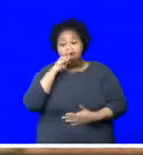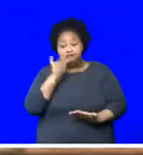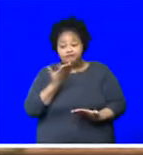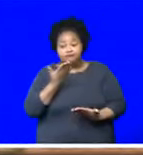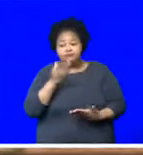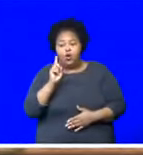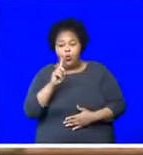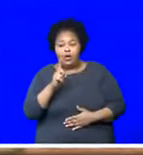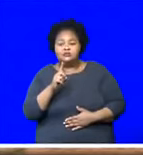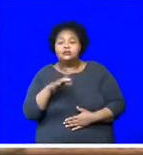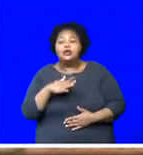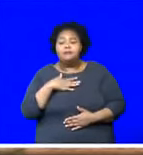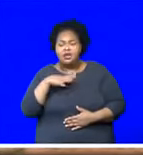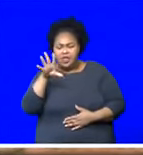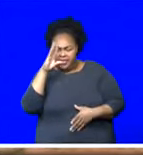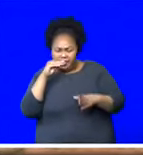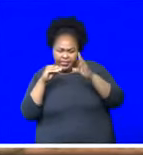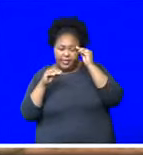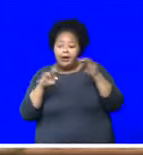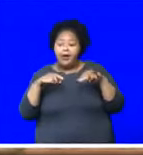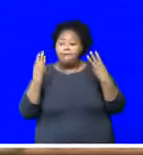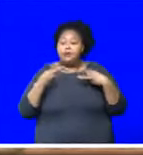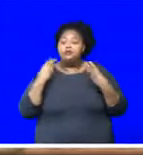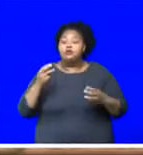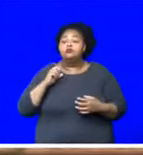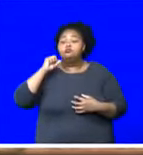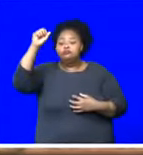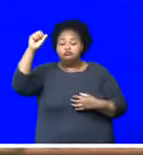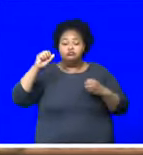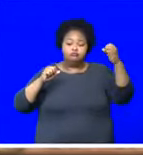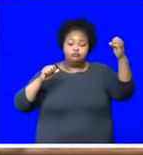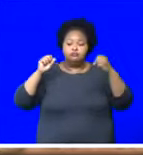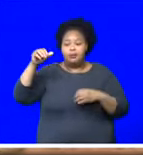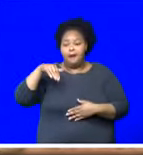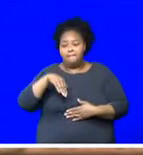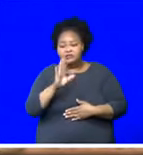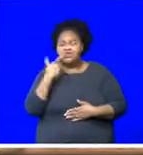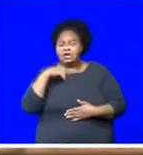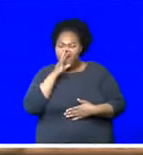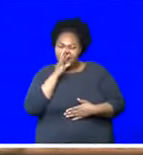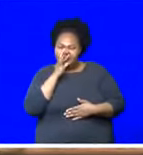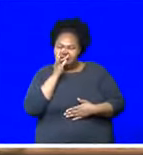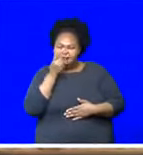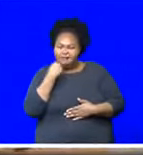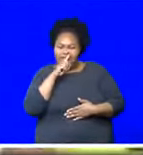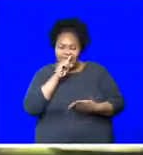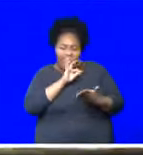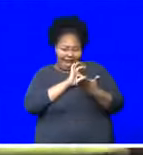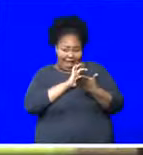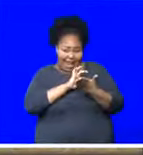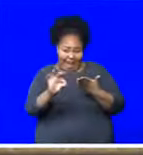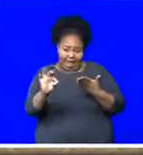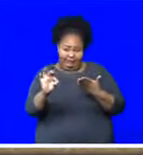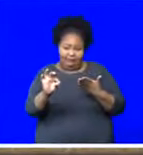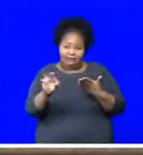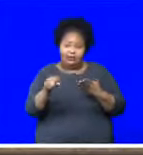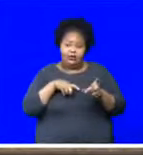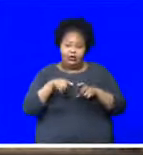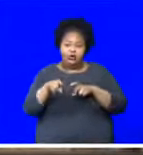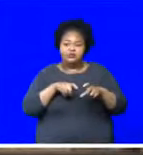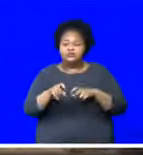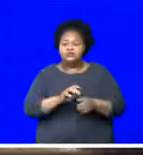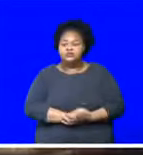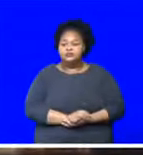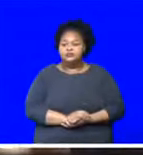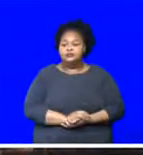la ngekhathi cala kuzinto khona kuwina cha vele kube fe kude laba kubale kabi. Umxhumanisi walo mbupho